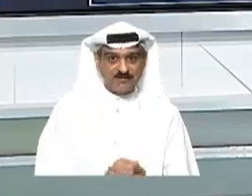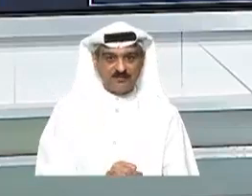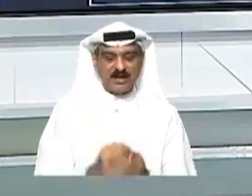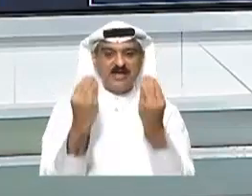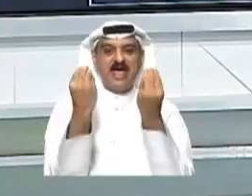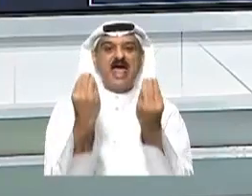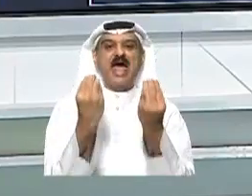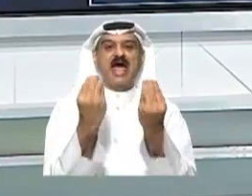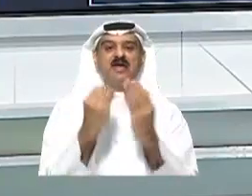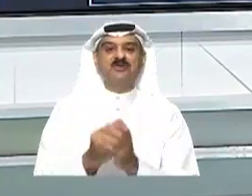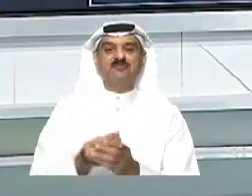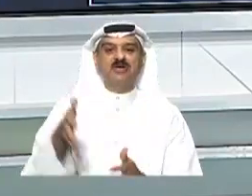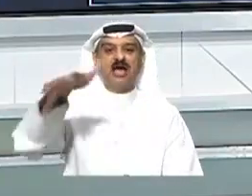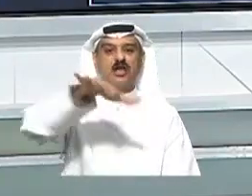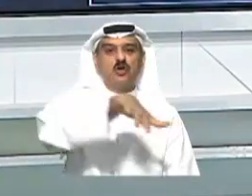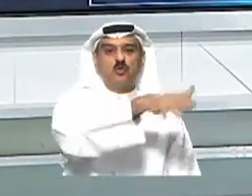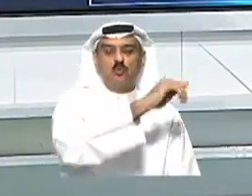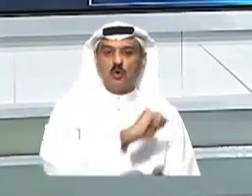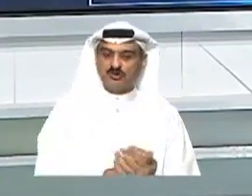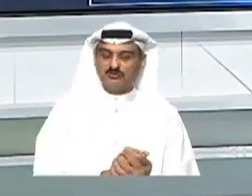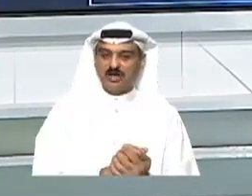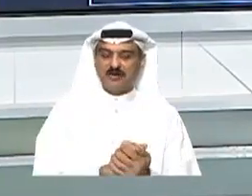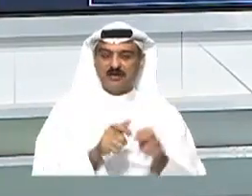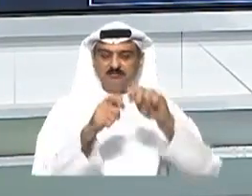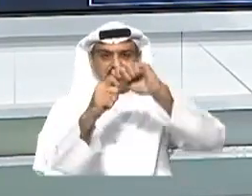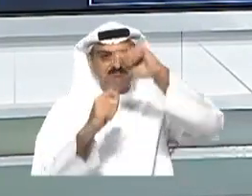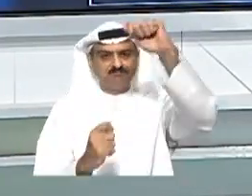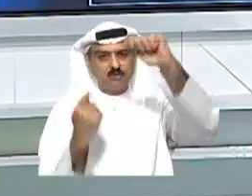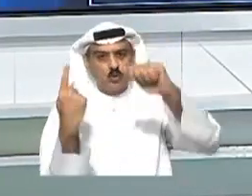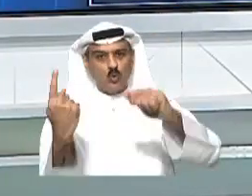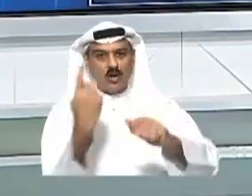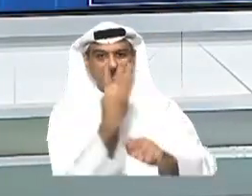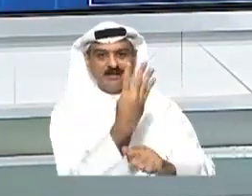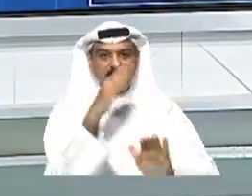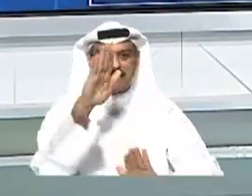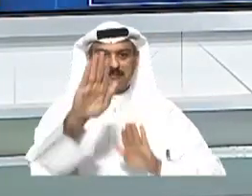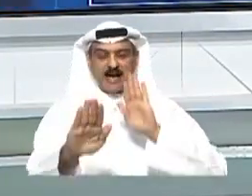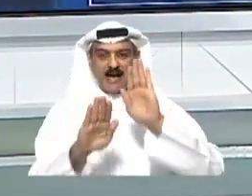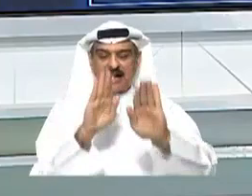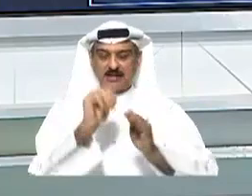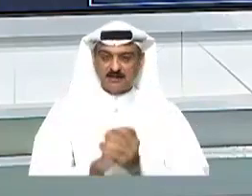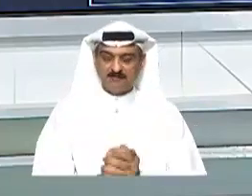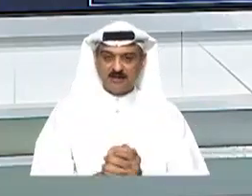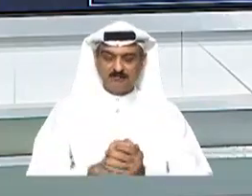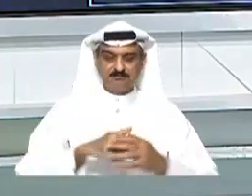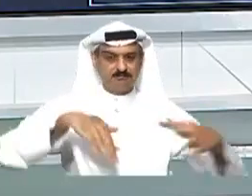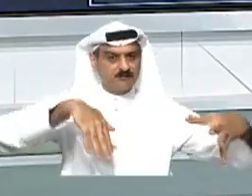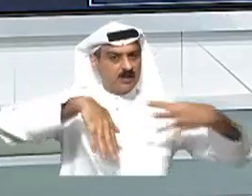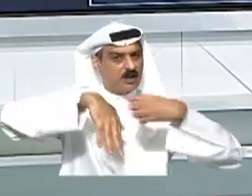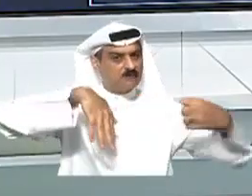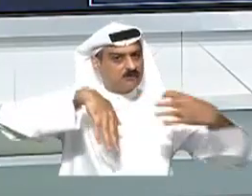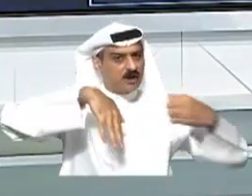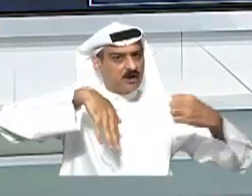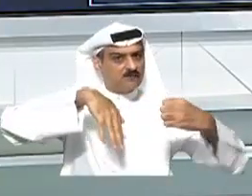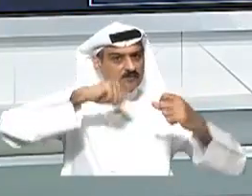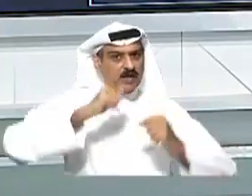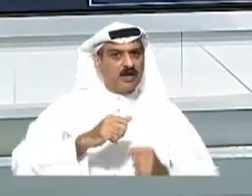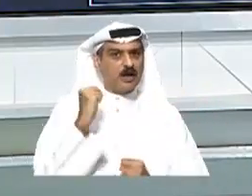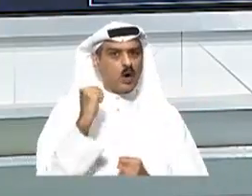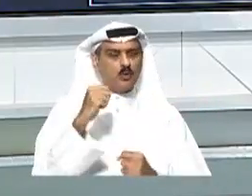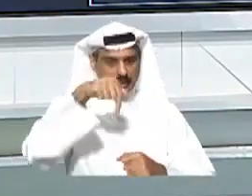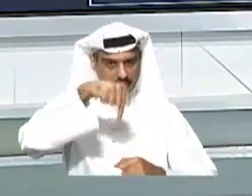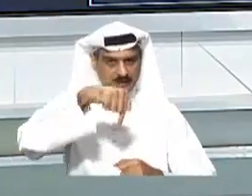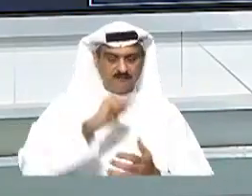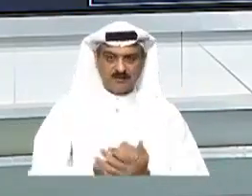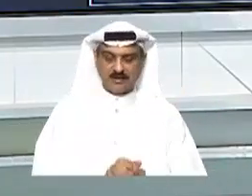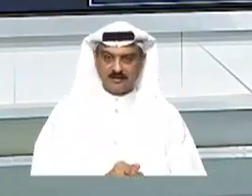إلى معتدل الموج، قد يصل ارتفاع الموج ما بين 1 إلى 4 أقدام، والتيارات المائية لا زالت في فترات الحمل.